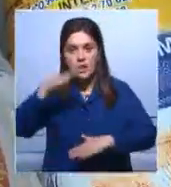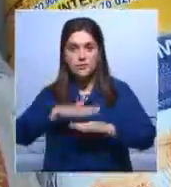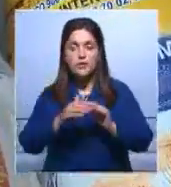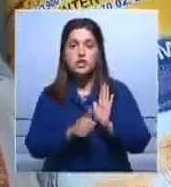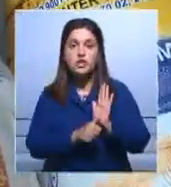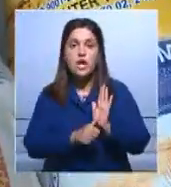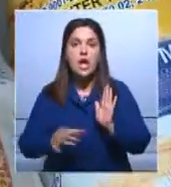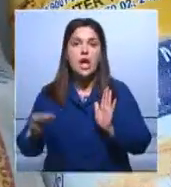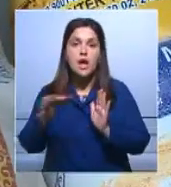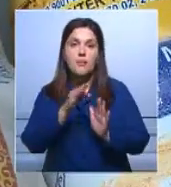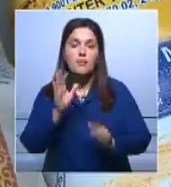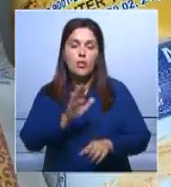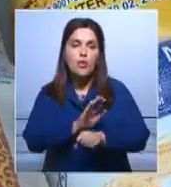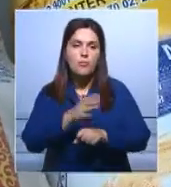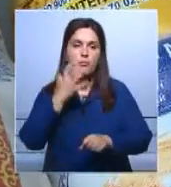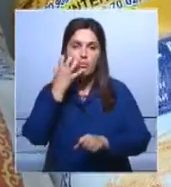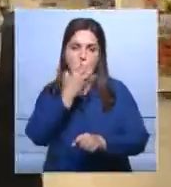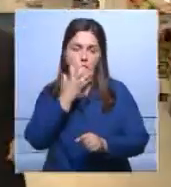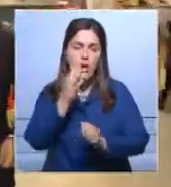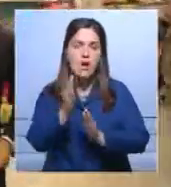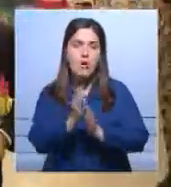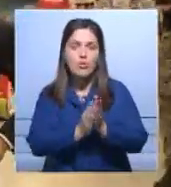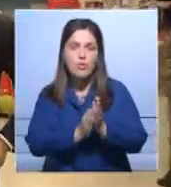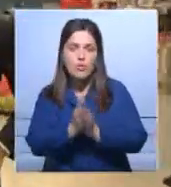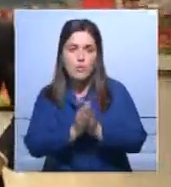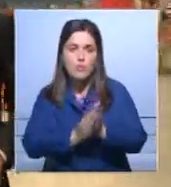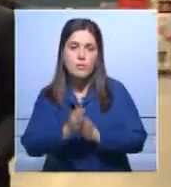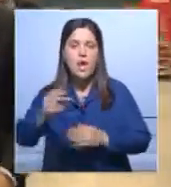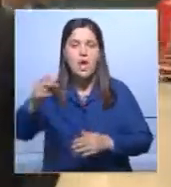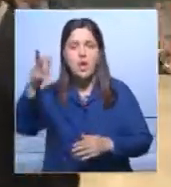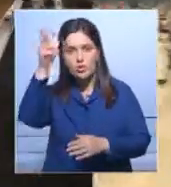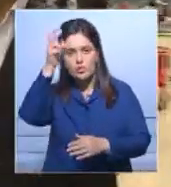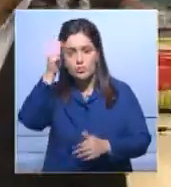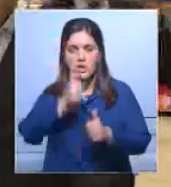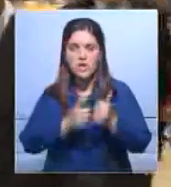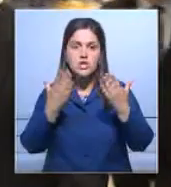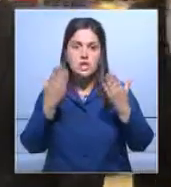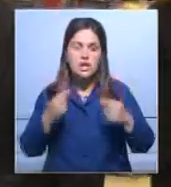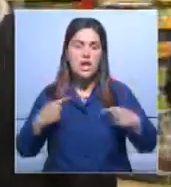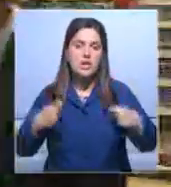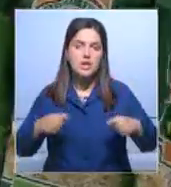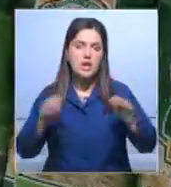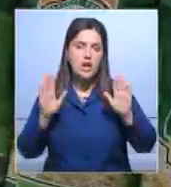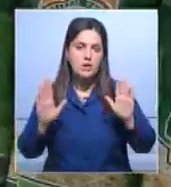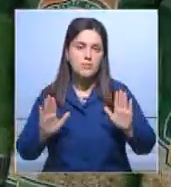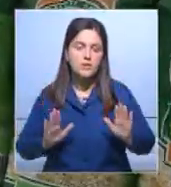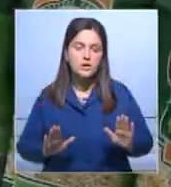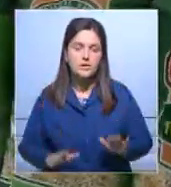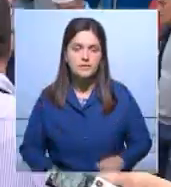6 областей о поставках овощей, фруктов и круп на ежедневные ярмарки.